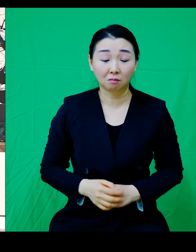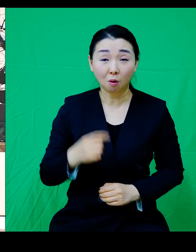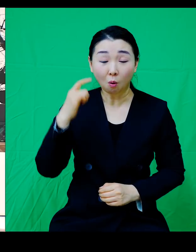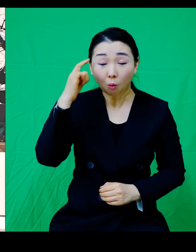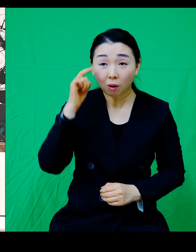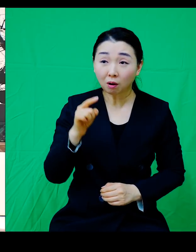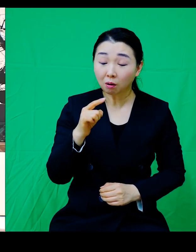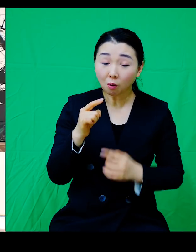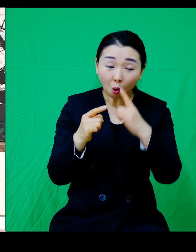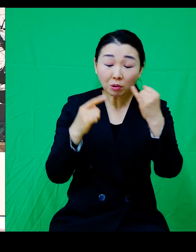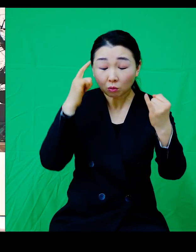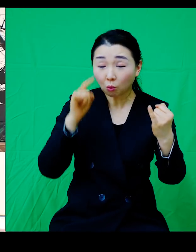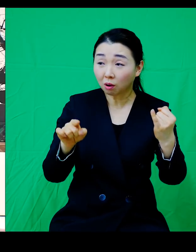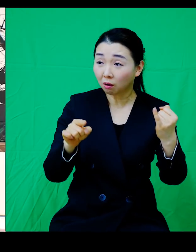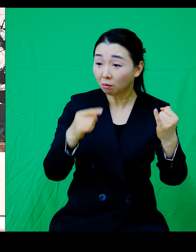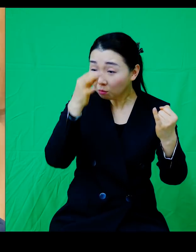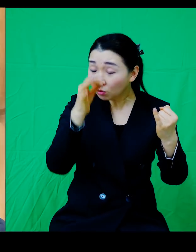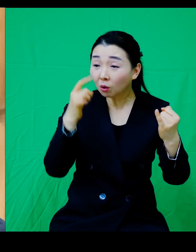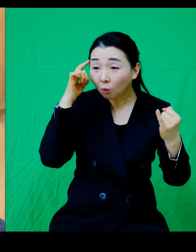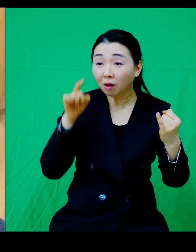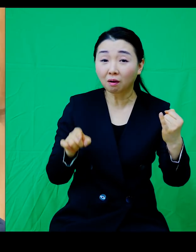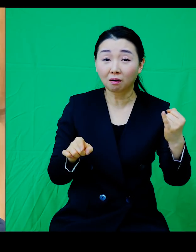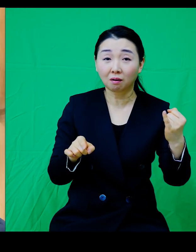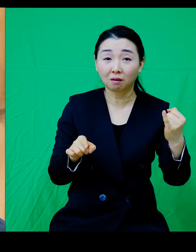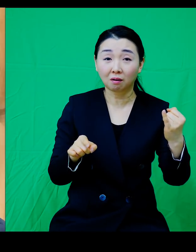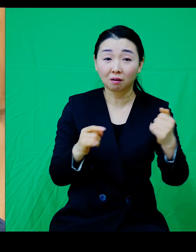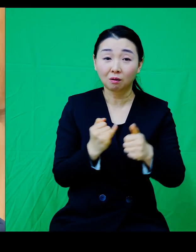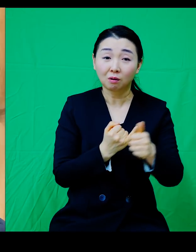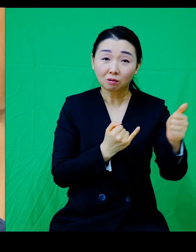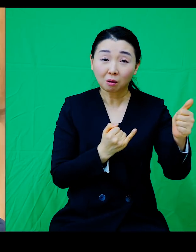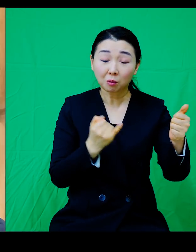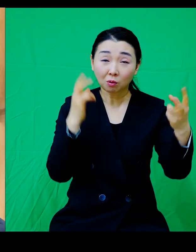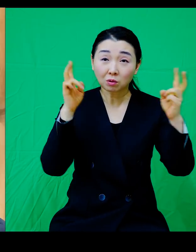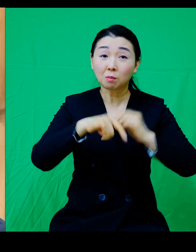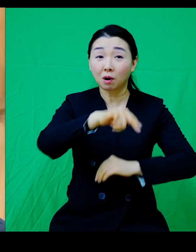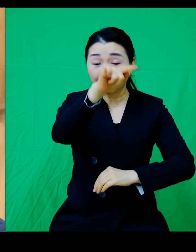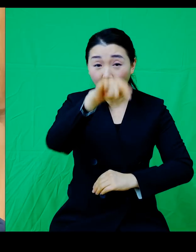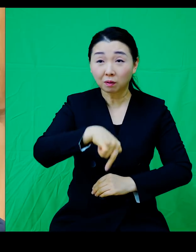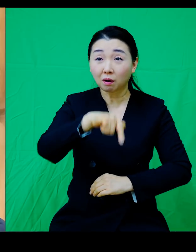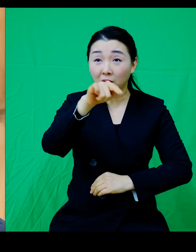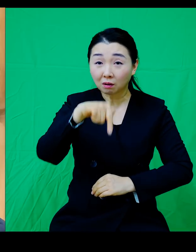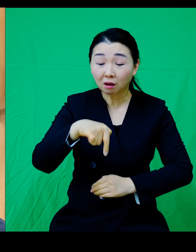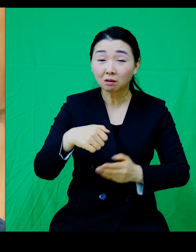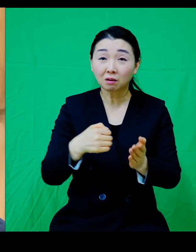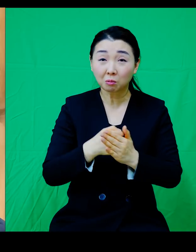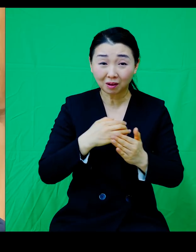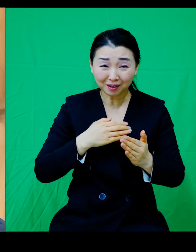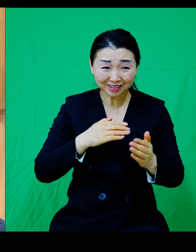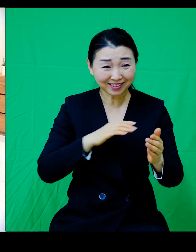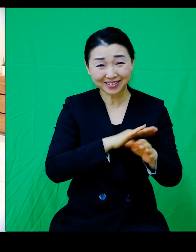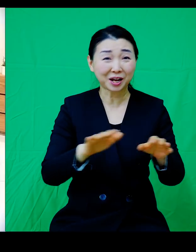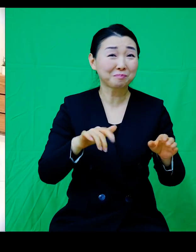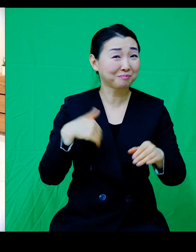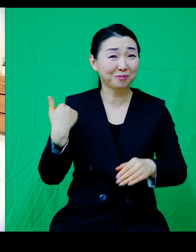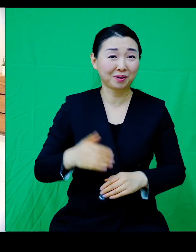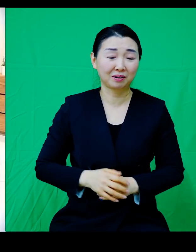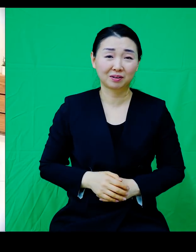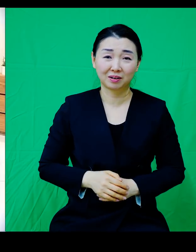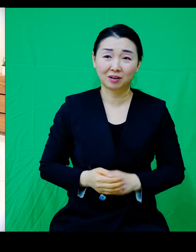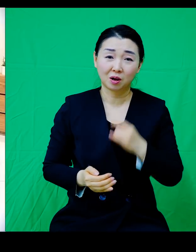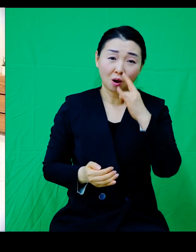그러냐요. 엄마들한테 왜 그래? 네가 왜 그렇게 미안해? 그러는 거예요. 그래서 남편은 회사만 왔다 갔다 하니까 삶을 모르잖아요.